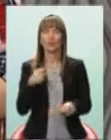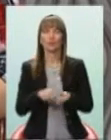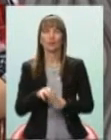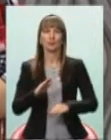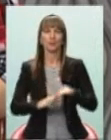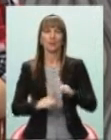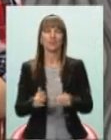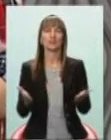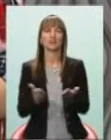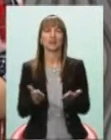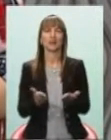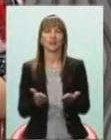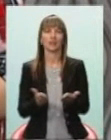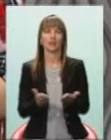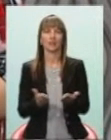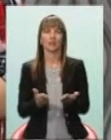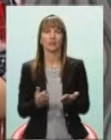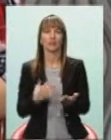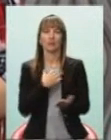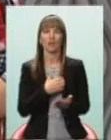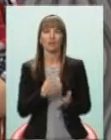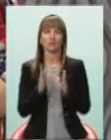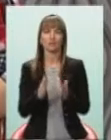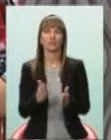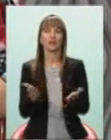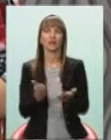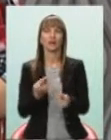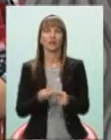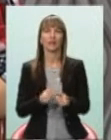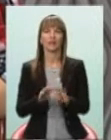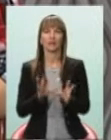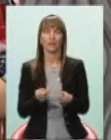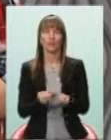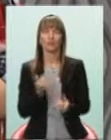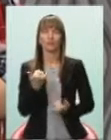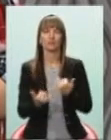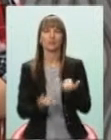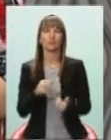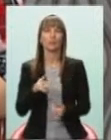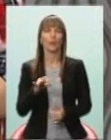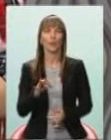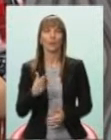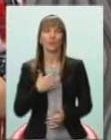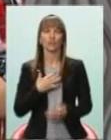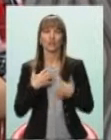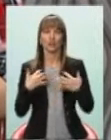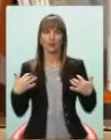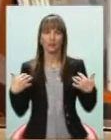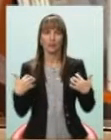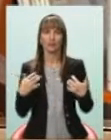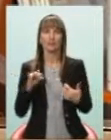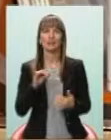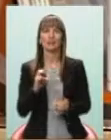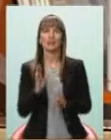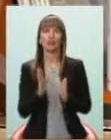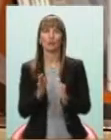котрі, основне покликання яких – це взагалі піклуватися про наших тваринок. І не